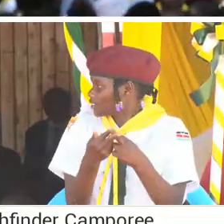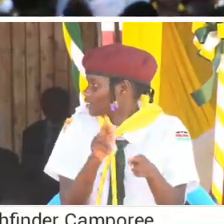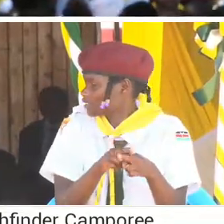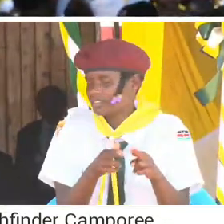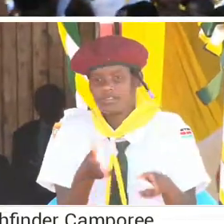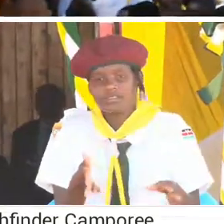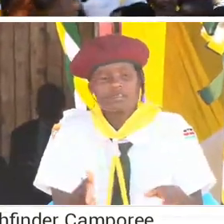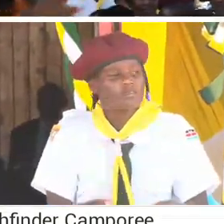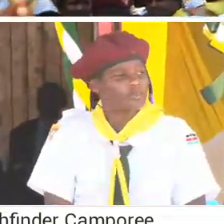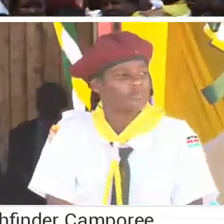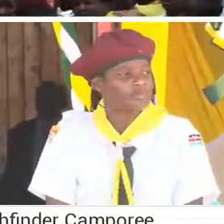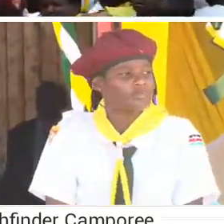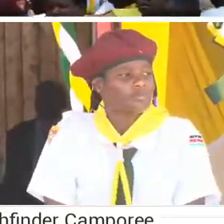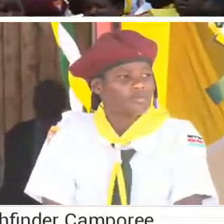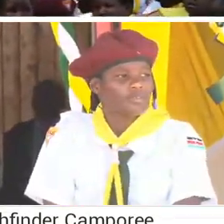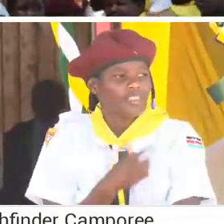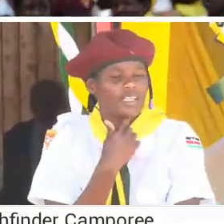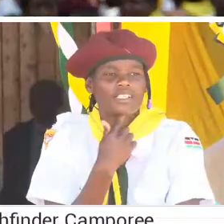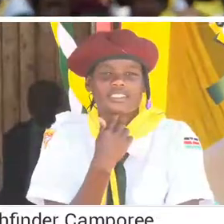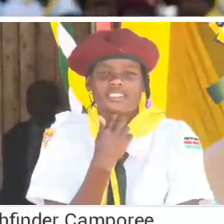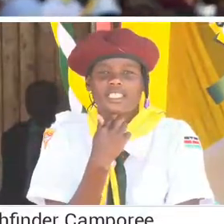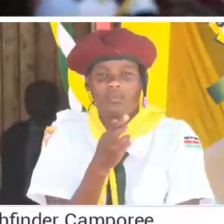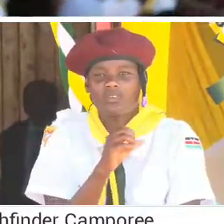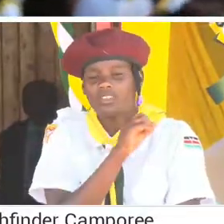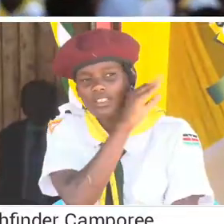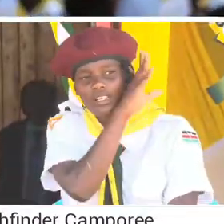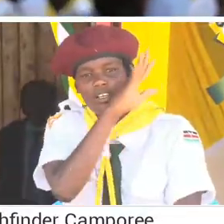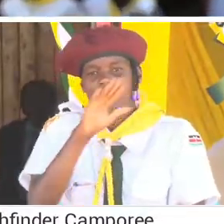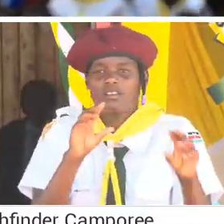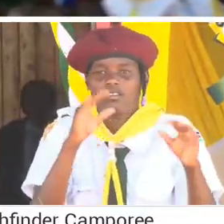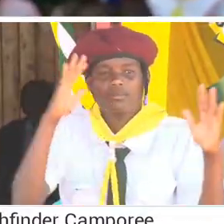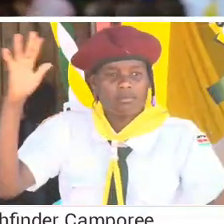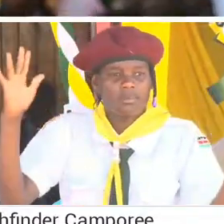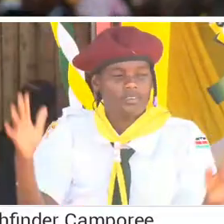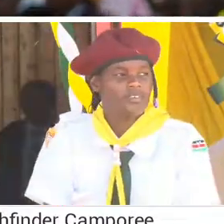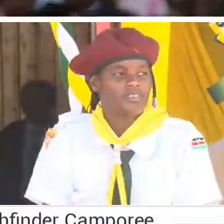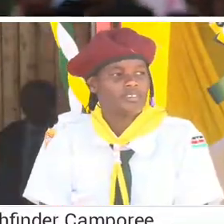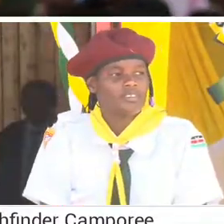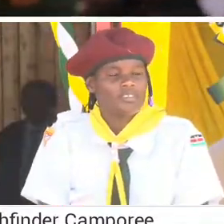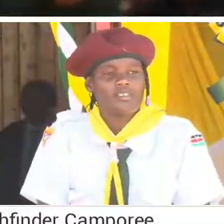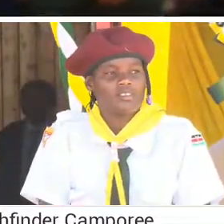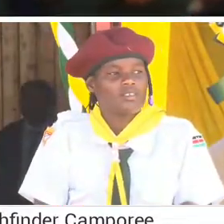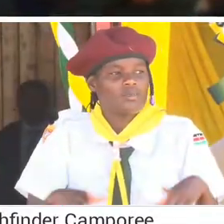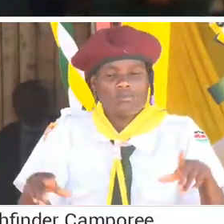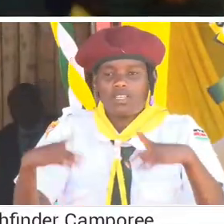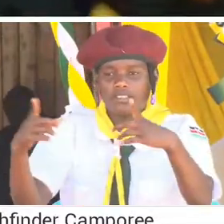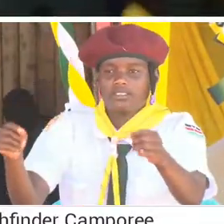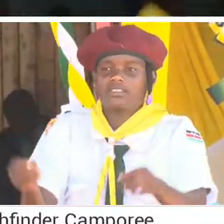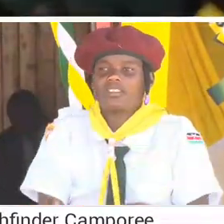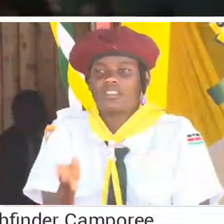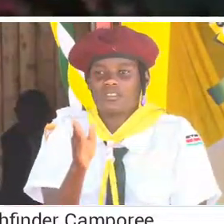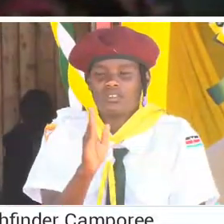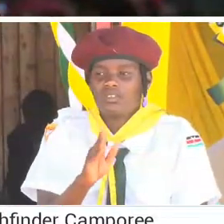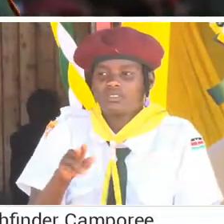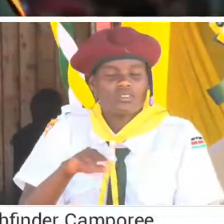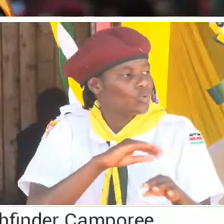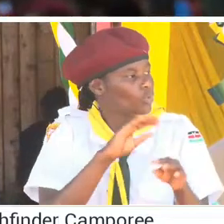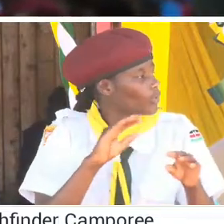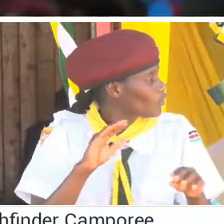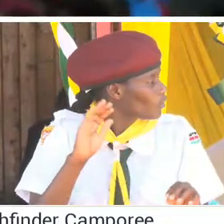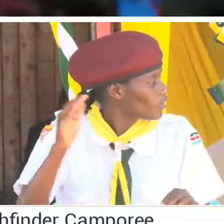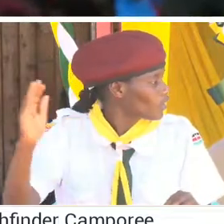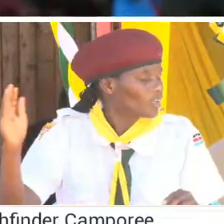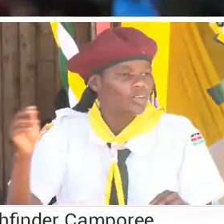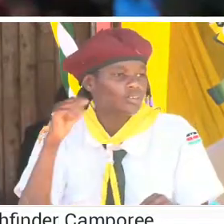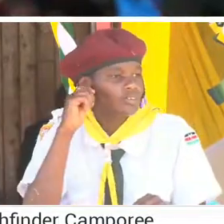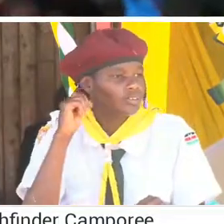anatuhubiri akituambia. Akasema kwa sauti kuu. Akisema kwa sauti kuu. Cheni Mungu na kumtukuza. Nye watu wa Nandi. Nye watu wa